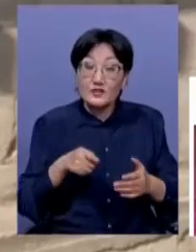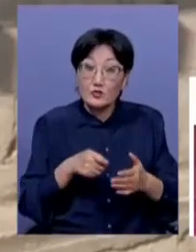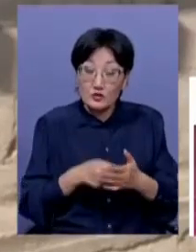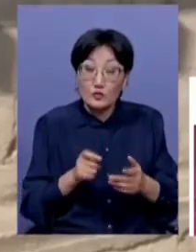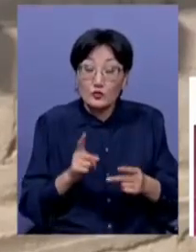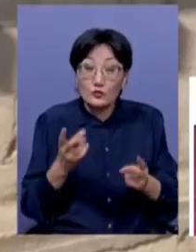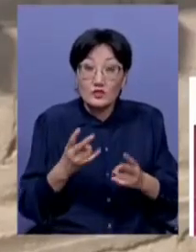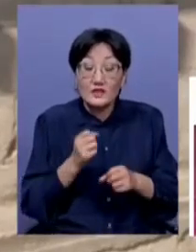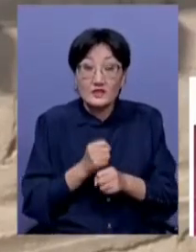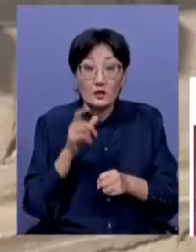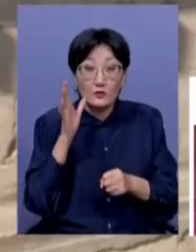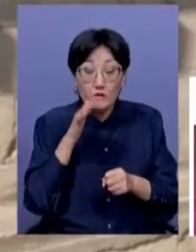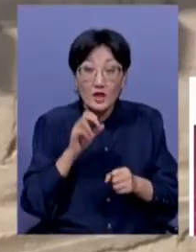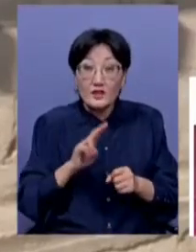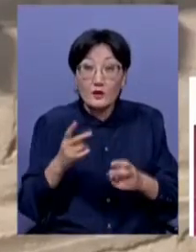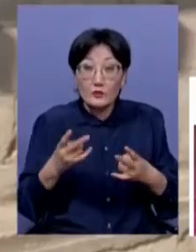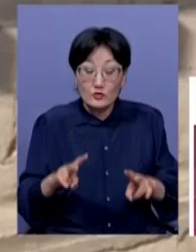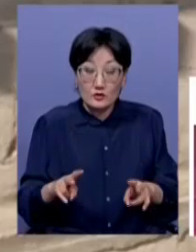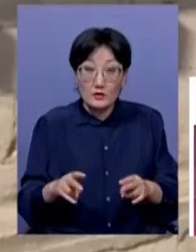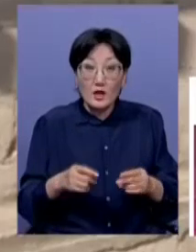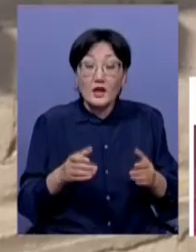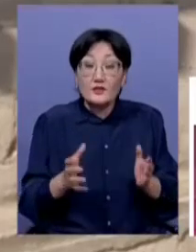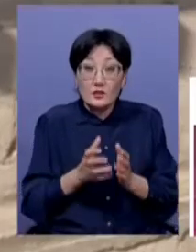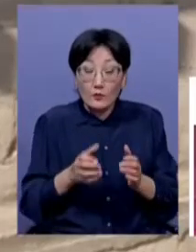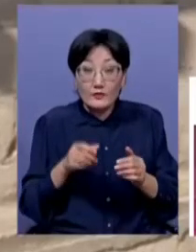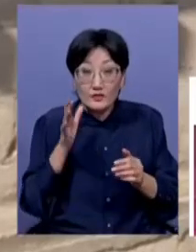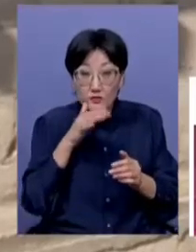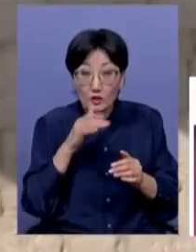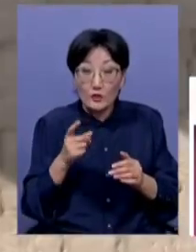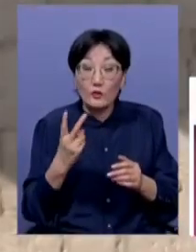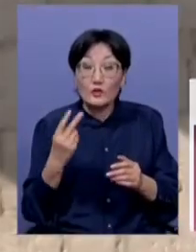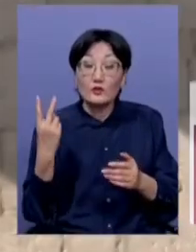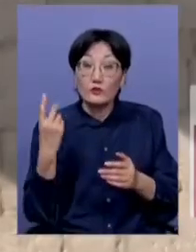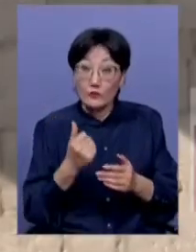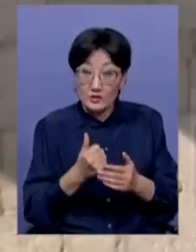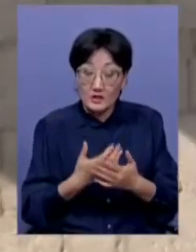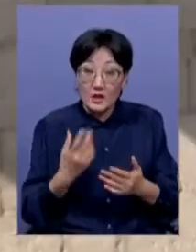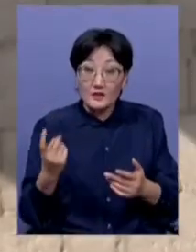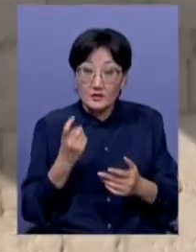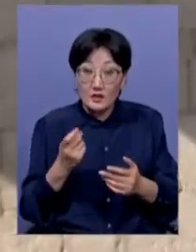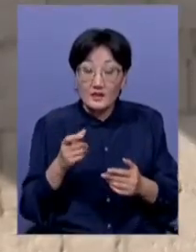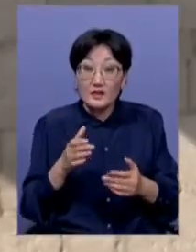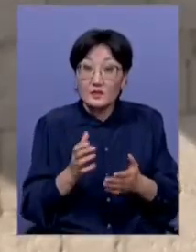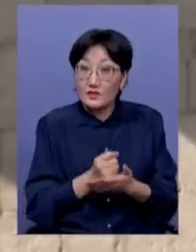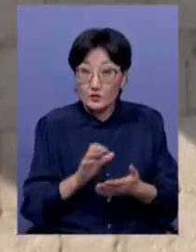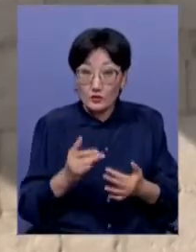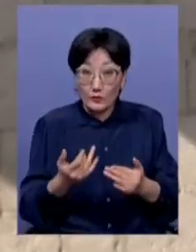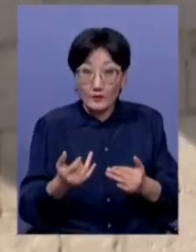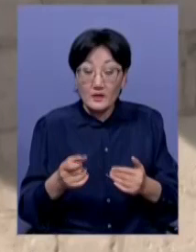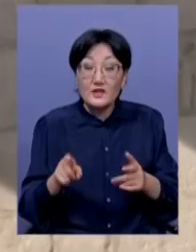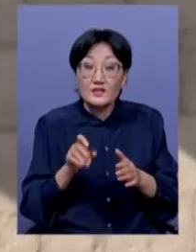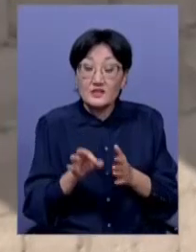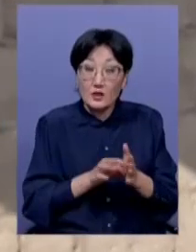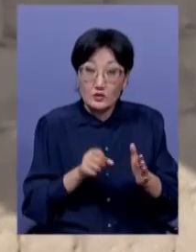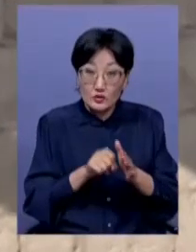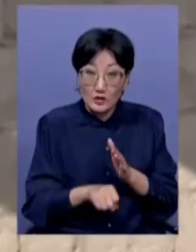нам делать с собакой, которая никому не нужна? Держим животное у нас около 2 недель. Если хозяин для питомца не нашелся, то мы его усыпляем.